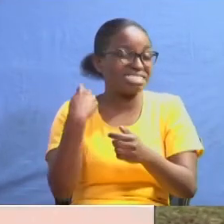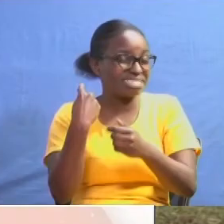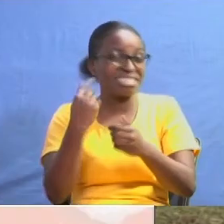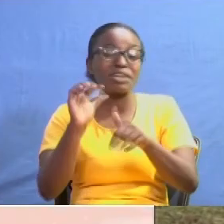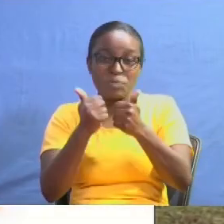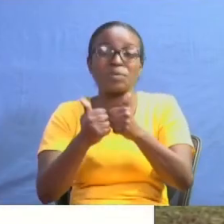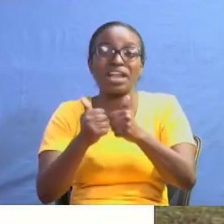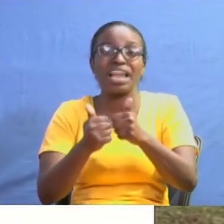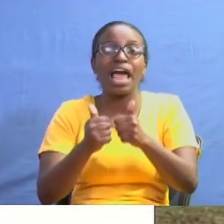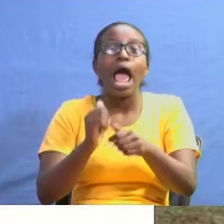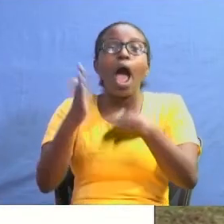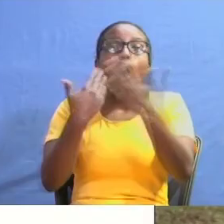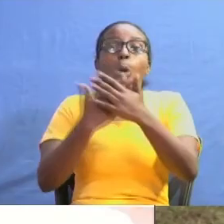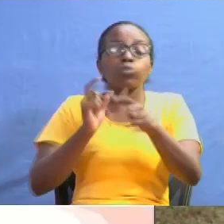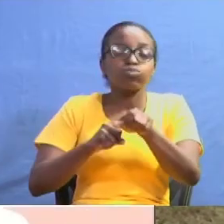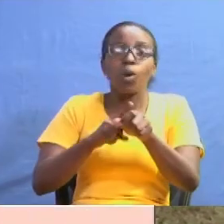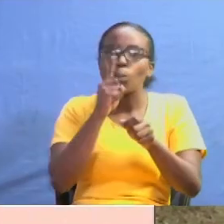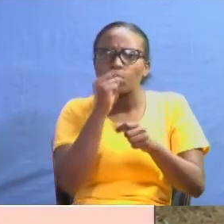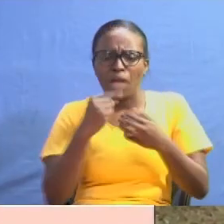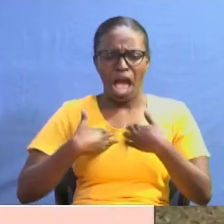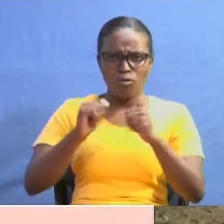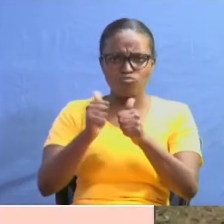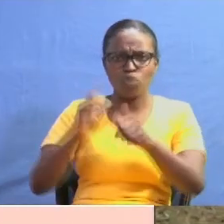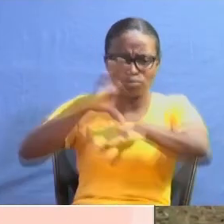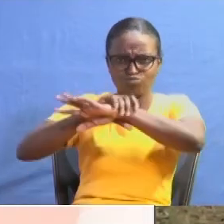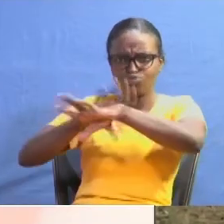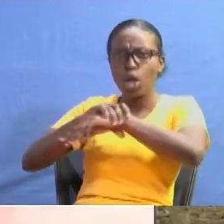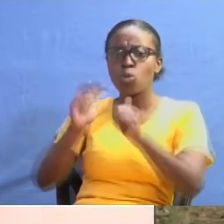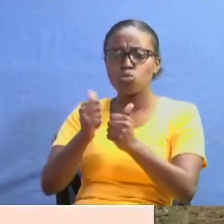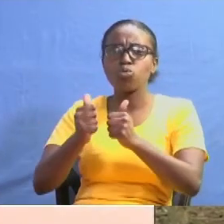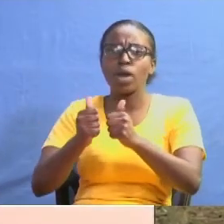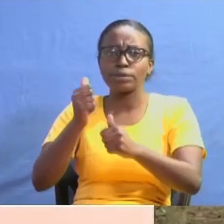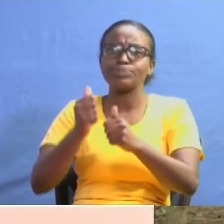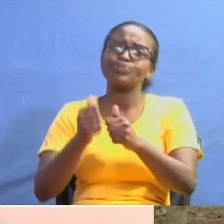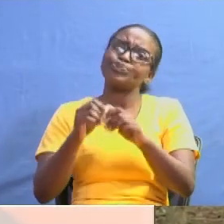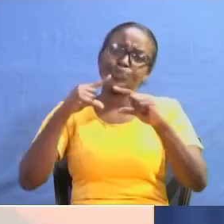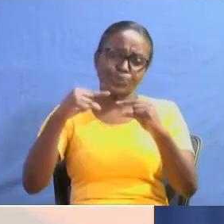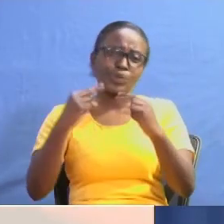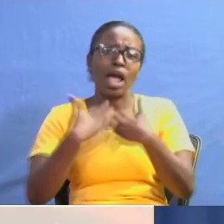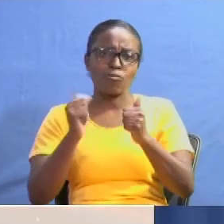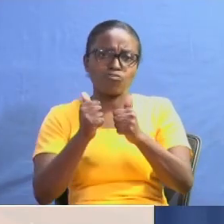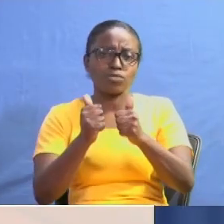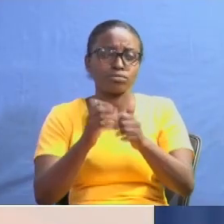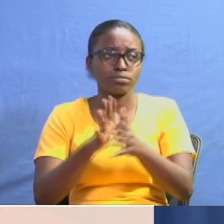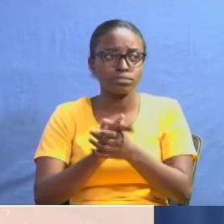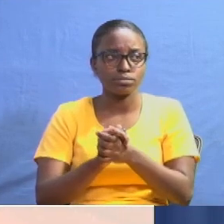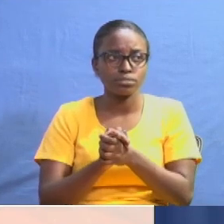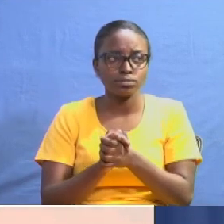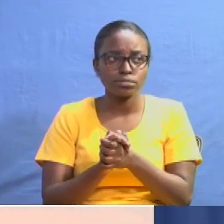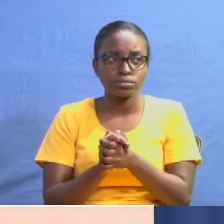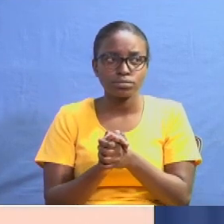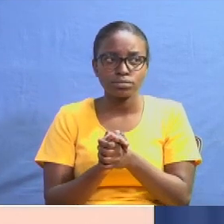huo unaendelea kuibua hisia kali hata miongoni mwa washikadau wakuu serikalini na kwenye upinzani. That